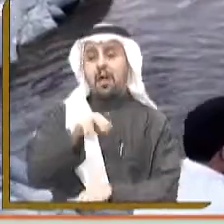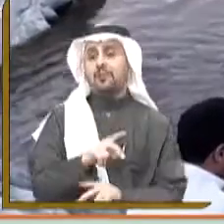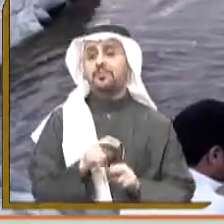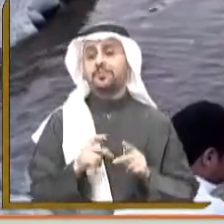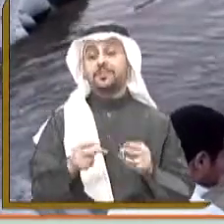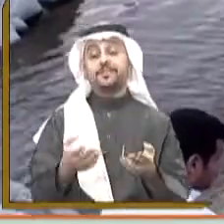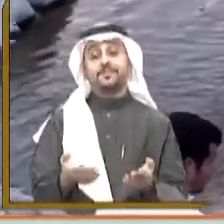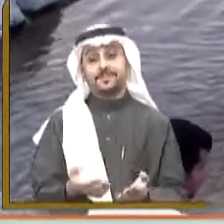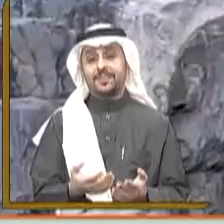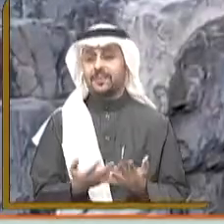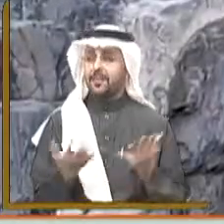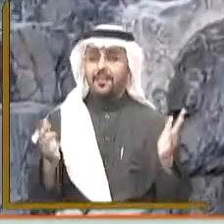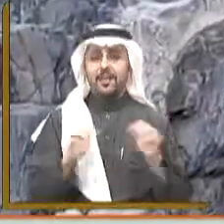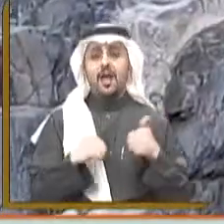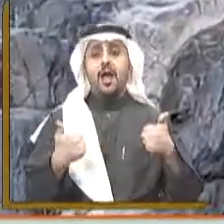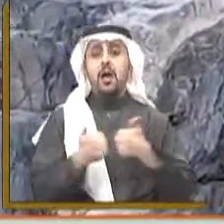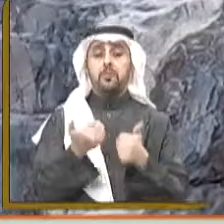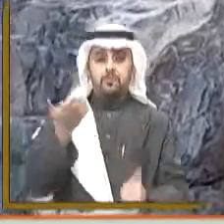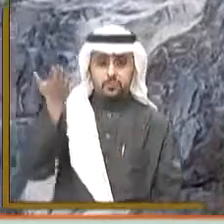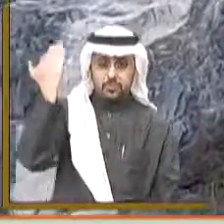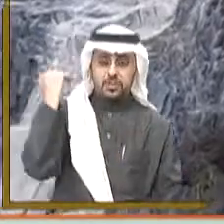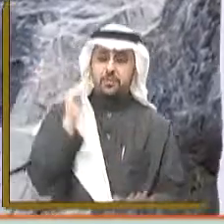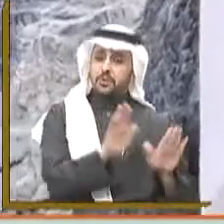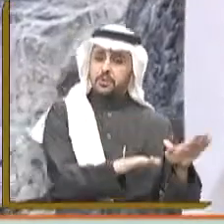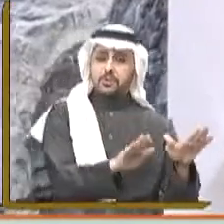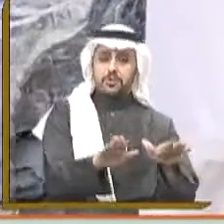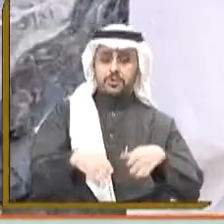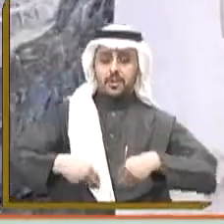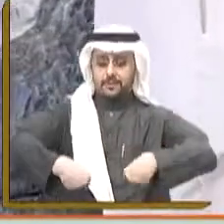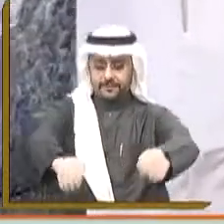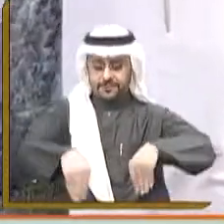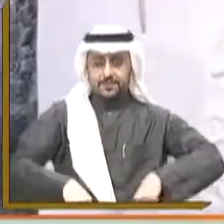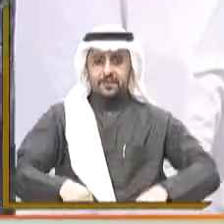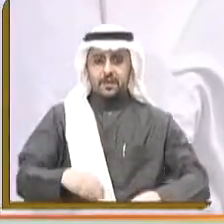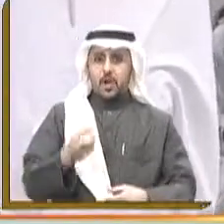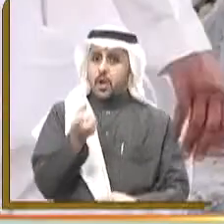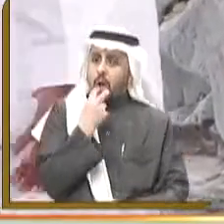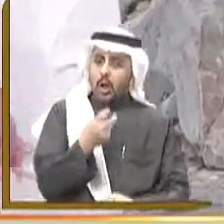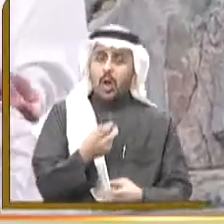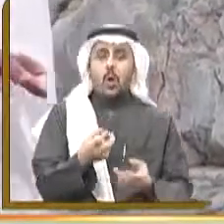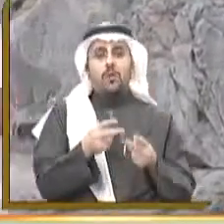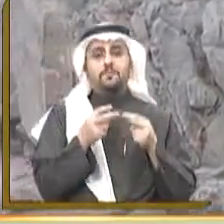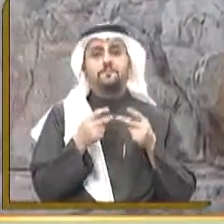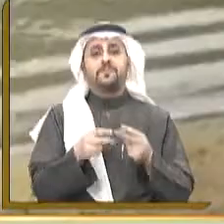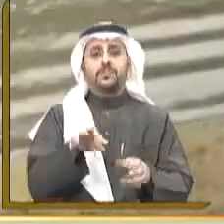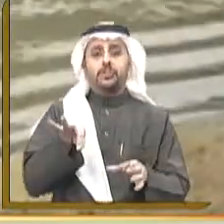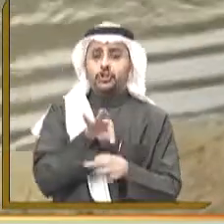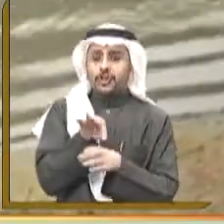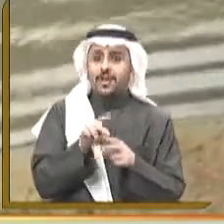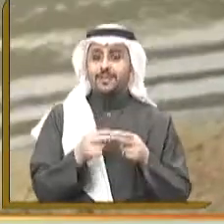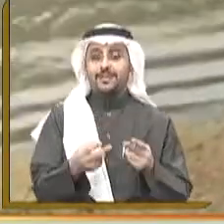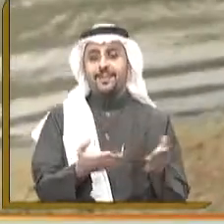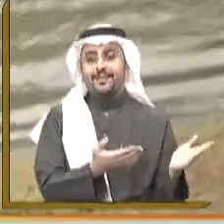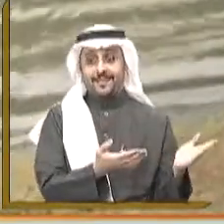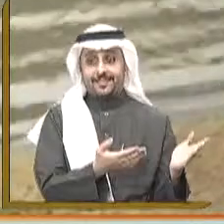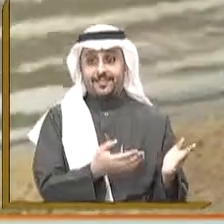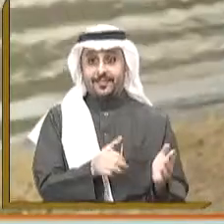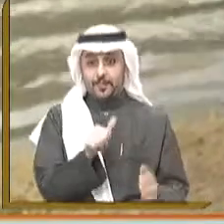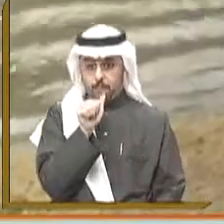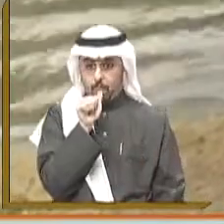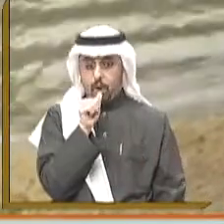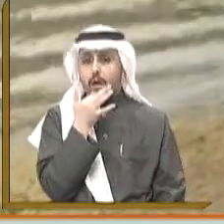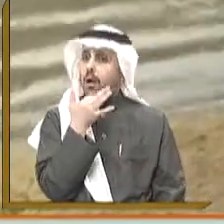الأهالي الاستجمام فيه منذ القدم وخاصة في فصل الشتاء. والمويه فيه